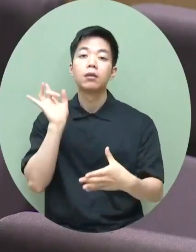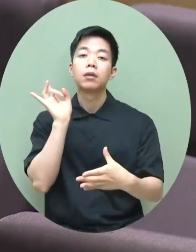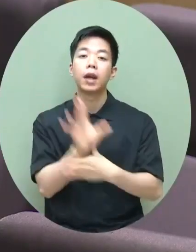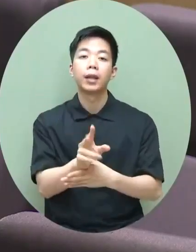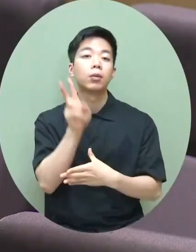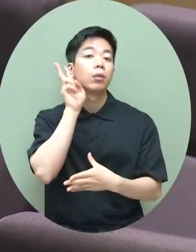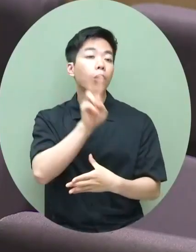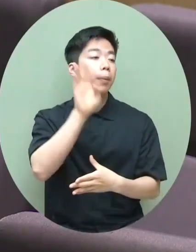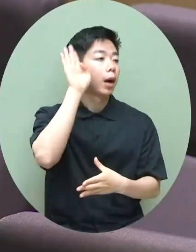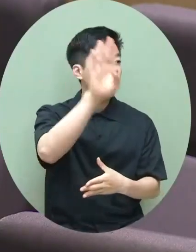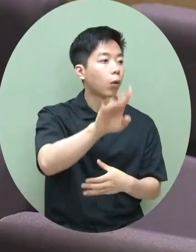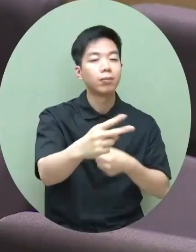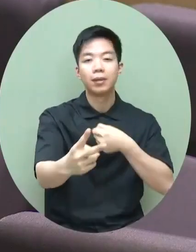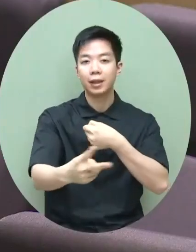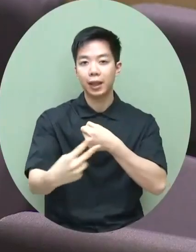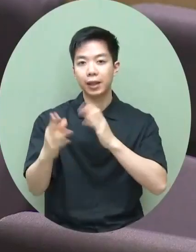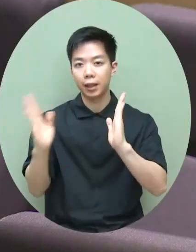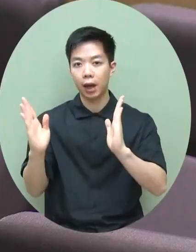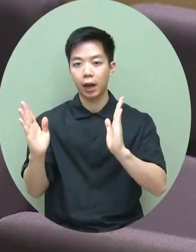嗰個社交距離措施咧？唔該。